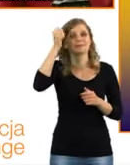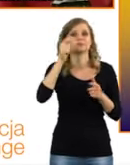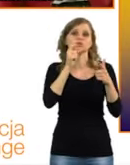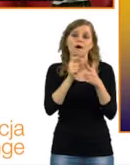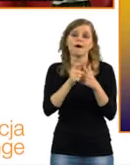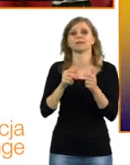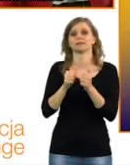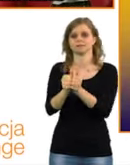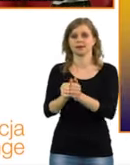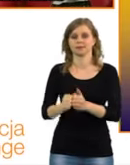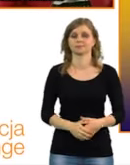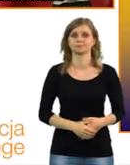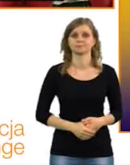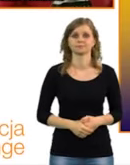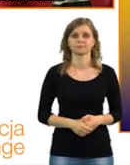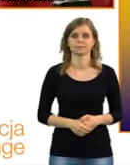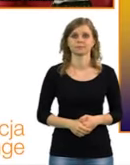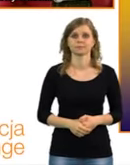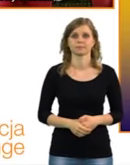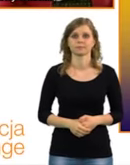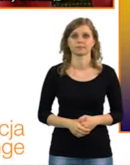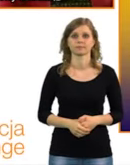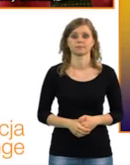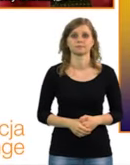słów i zdań.